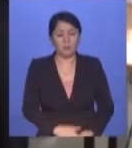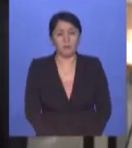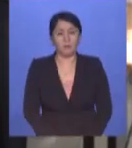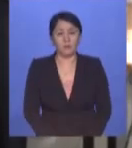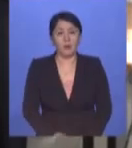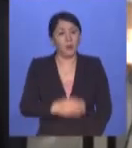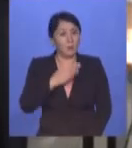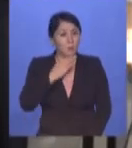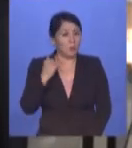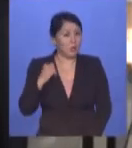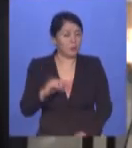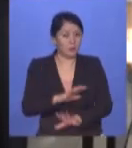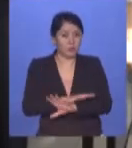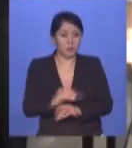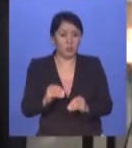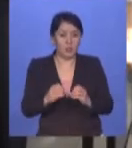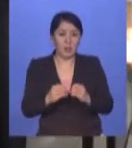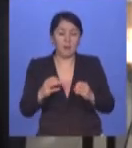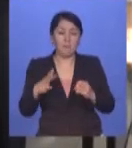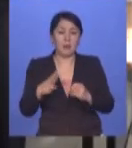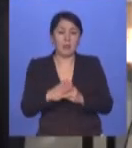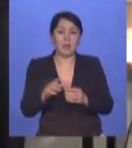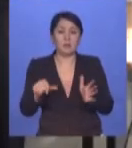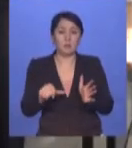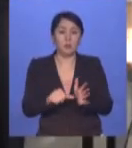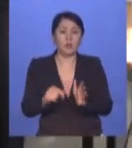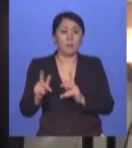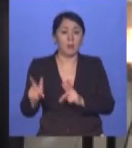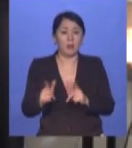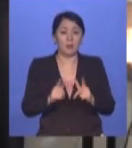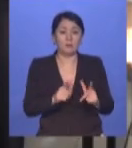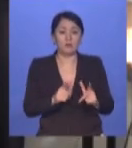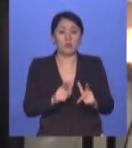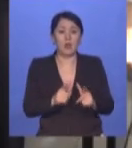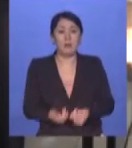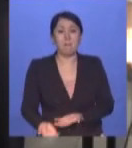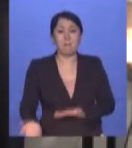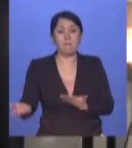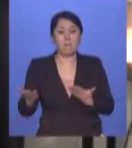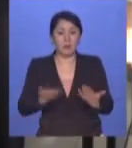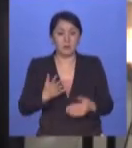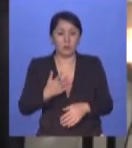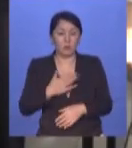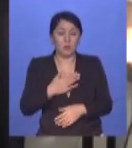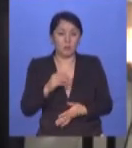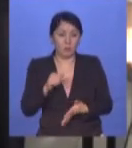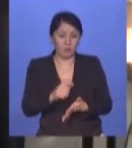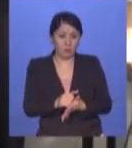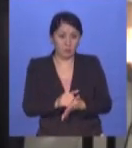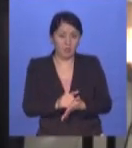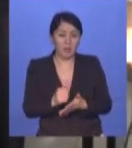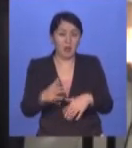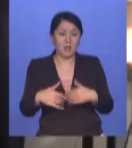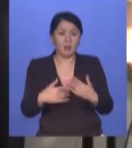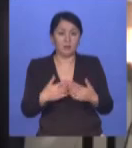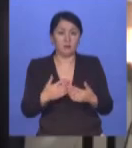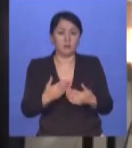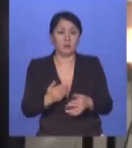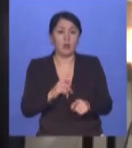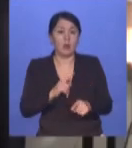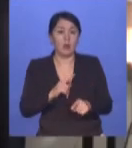Маған 10-15 минуттың ішінде дайындап берді. Мен келдім, өзім қағаздарымды өткіздім, және маған